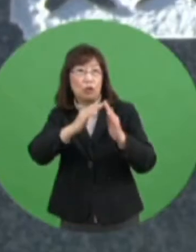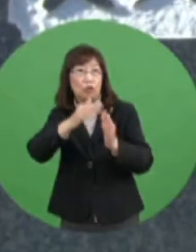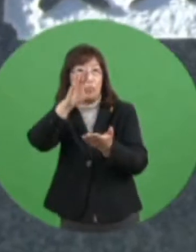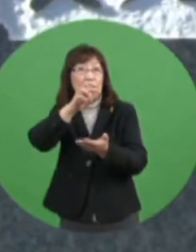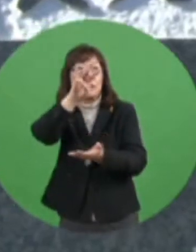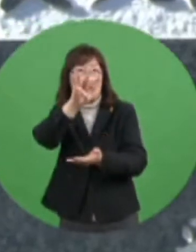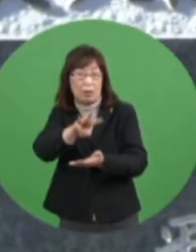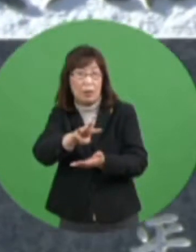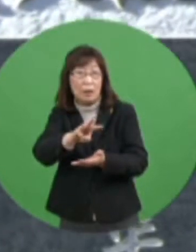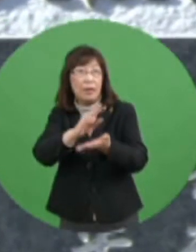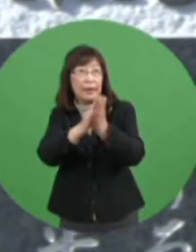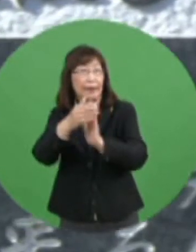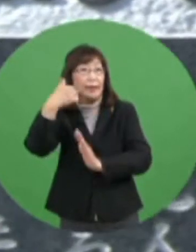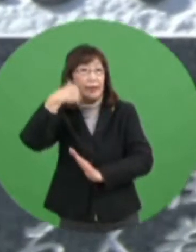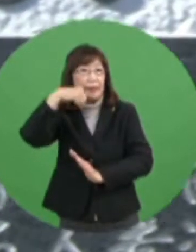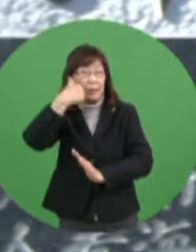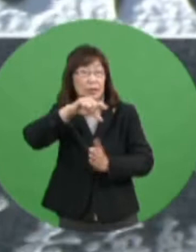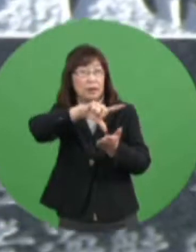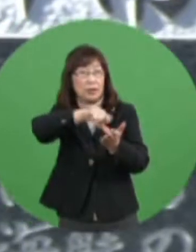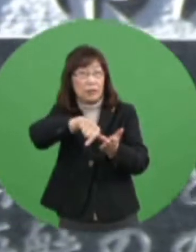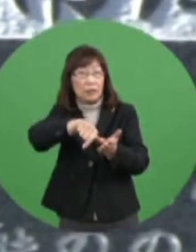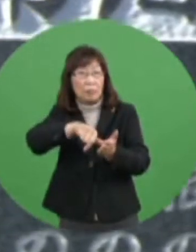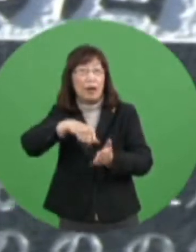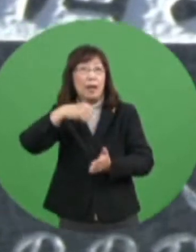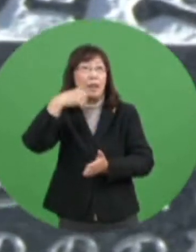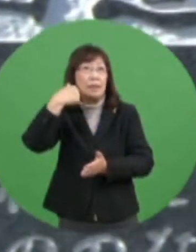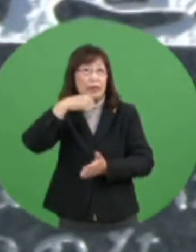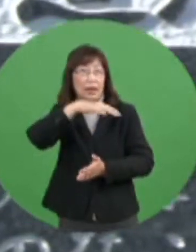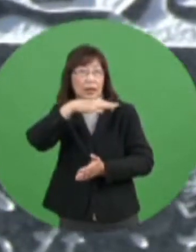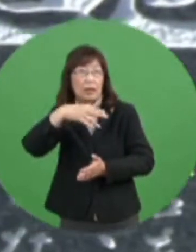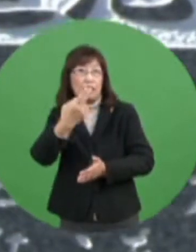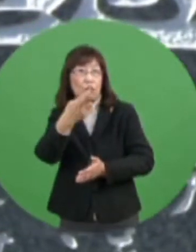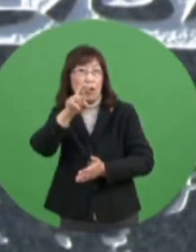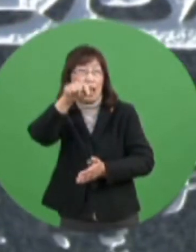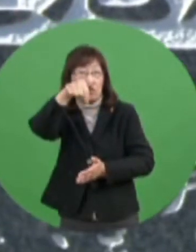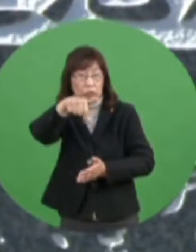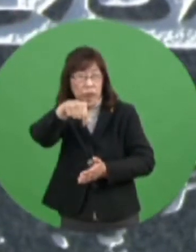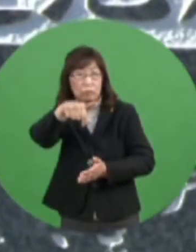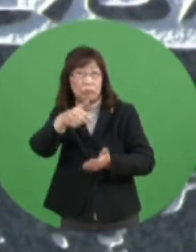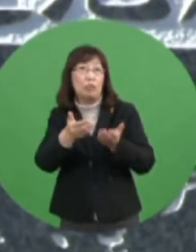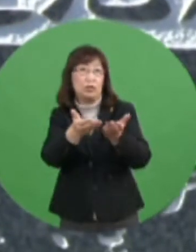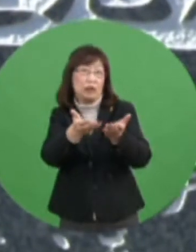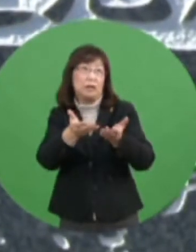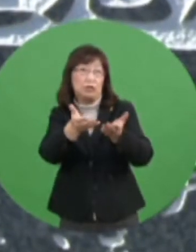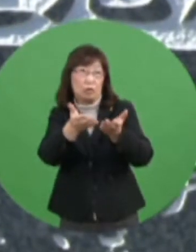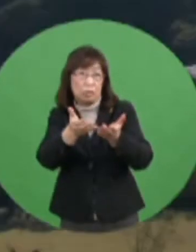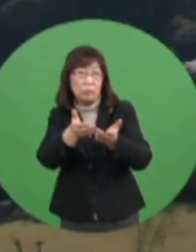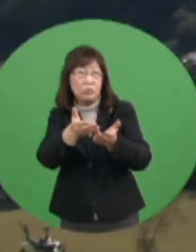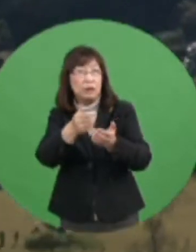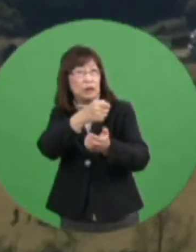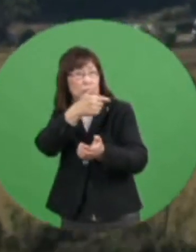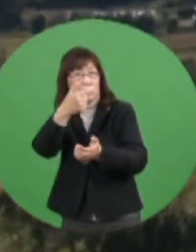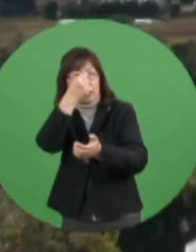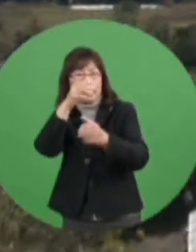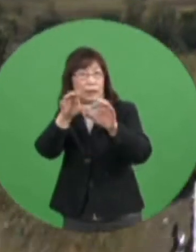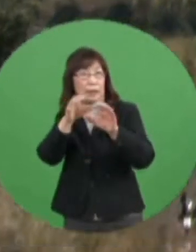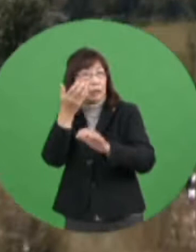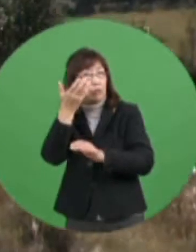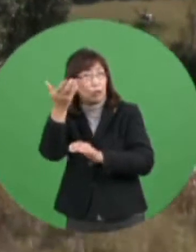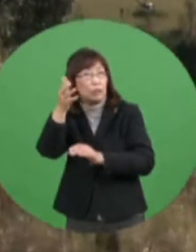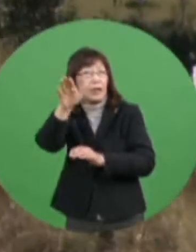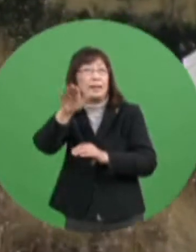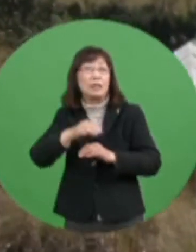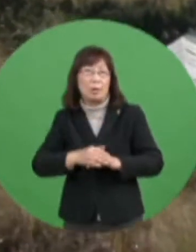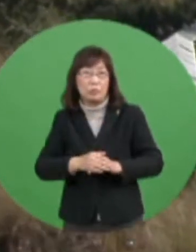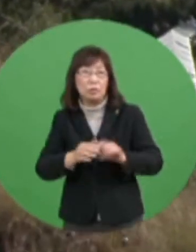じめ県南地域では南海トラフ巨大地震による甚大な被害が予想されています。12月